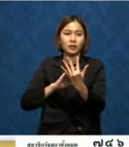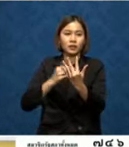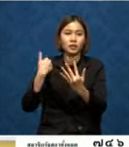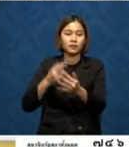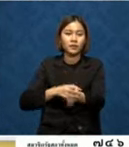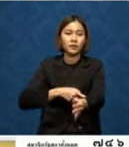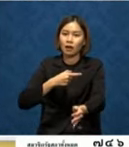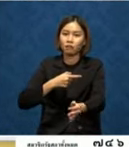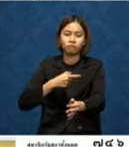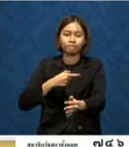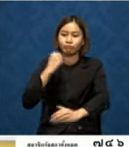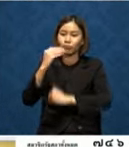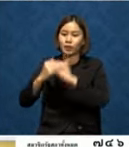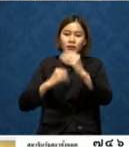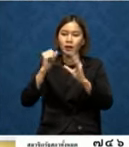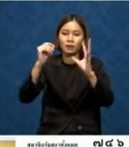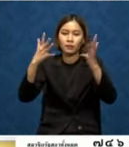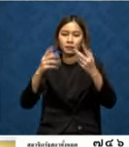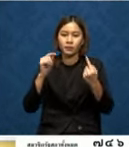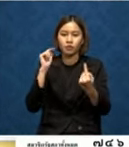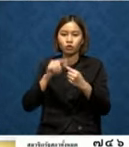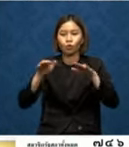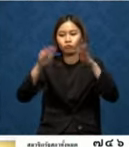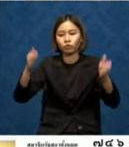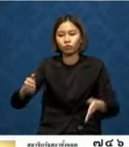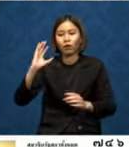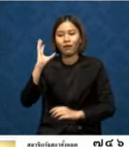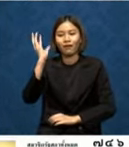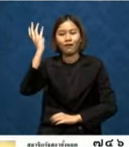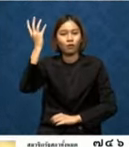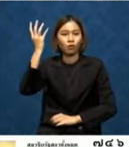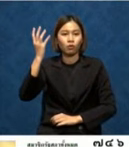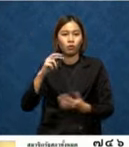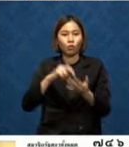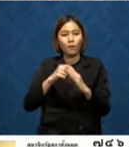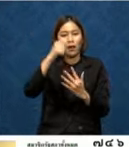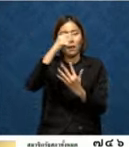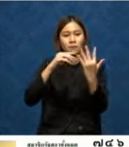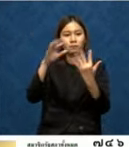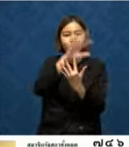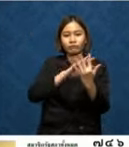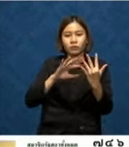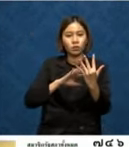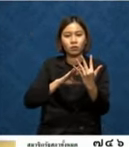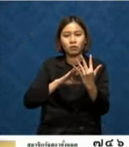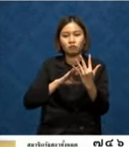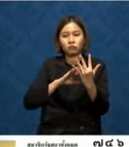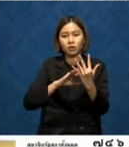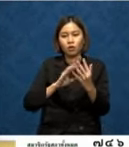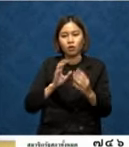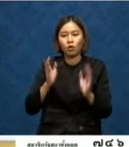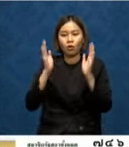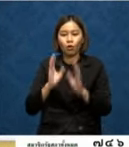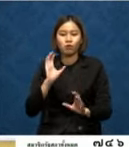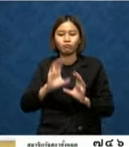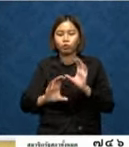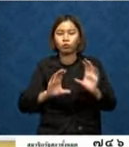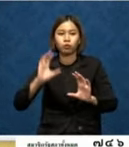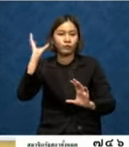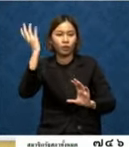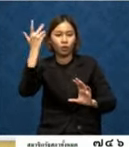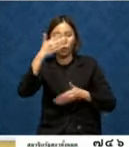ถดถอยจนไม่มีที่ยืนในเวทีโลกและกลายเป็นประเทศที่ไร้เสน่ห์ในสายตาของนักลงทุนทั่วไปทั่ว